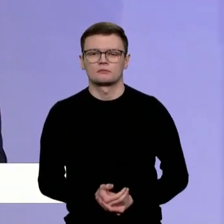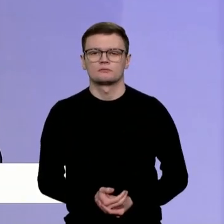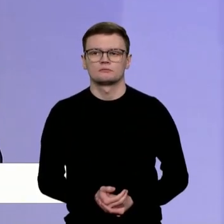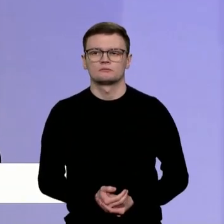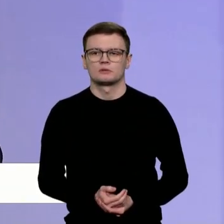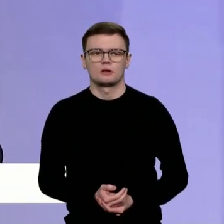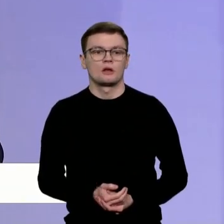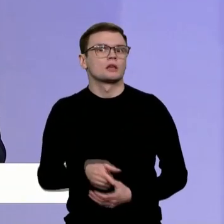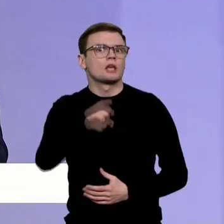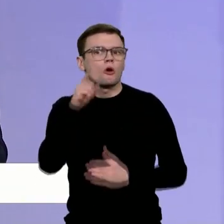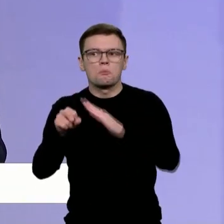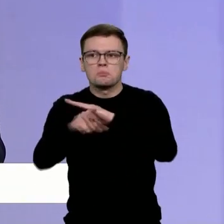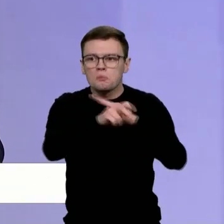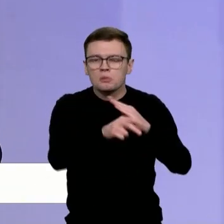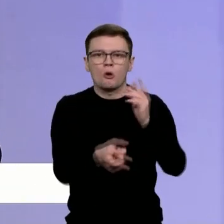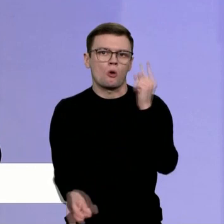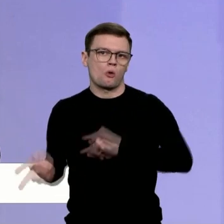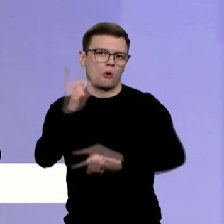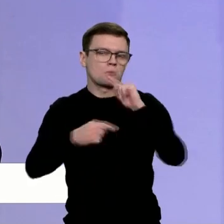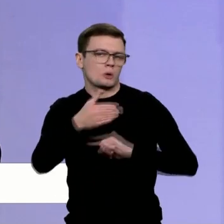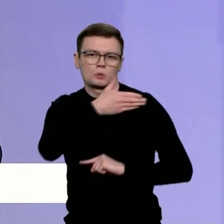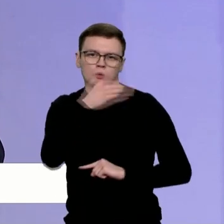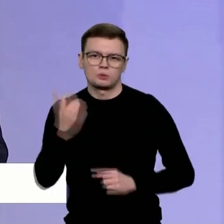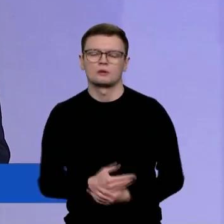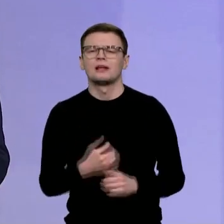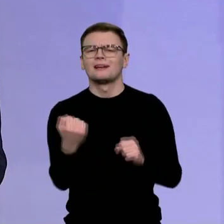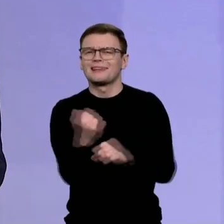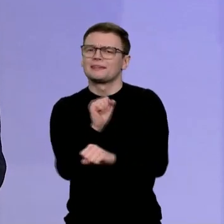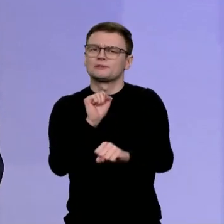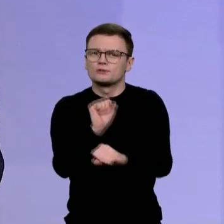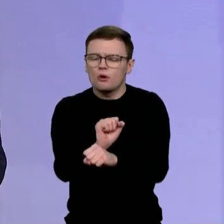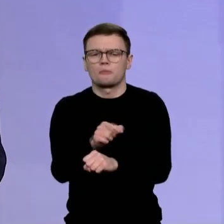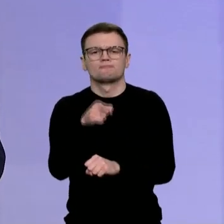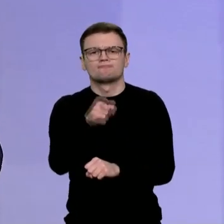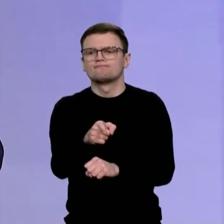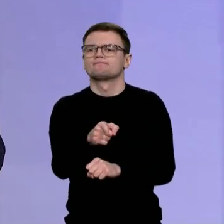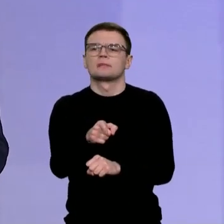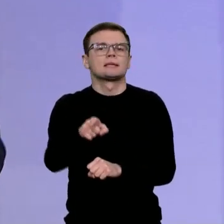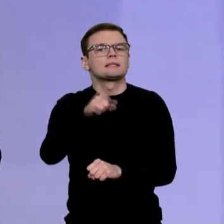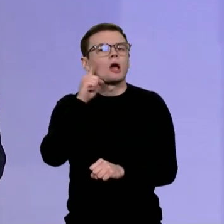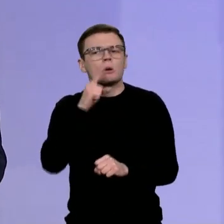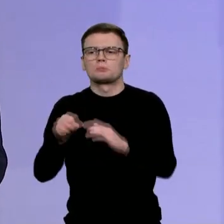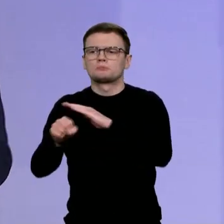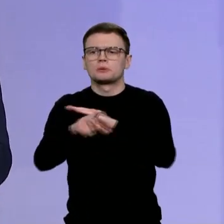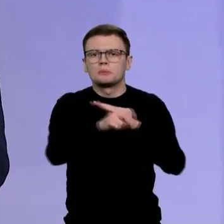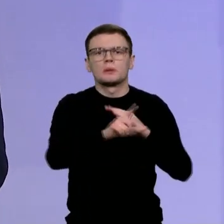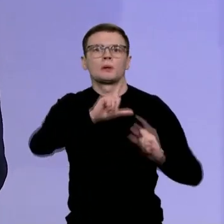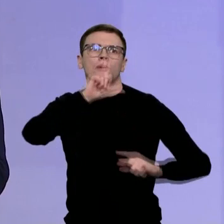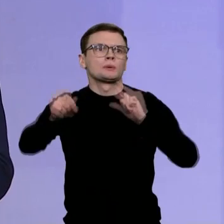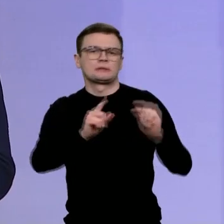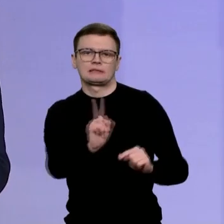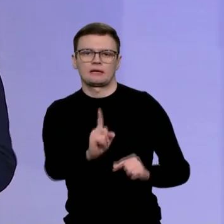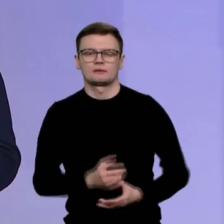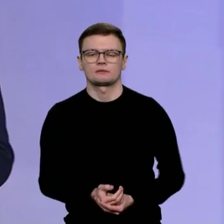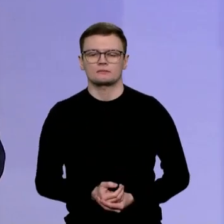jaunimas. Na, tai visų pirma, aš manau, sustabdyti jaunimo išvykimą būtų galima per mano minėtą apmokamos praktikos programą, bent dalį